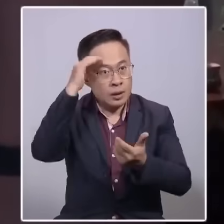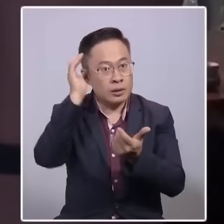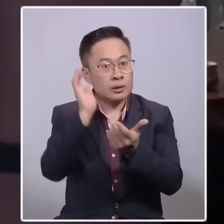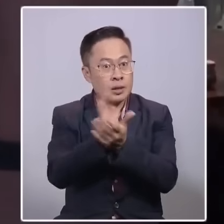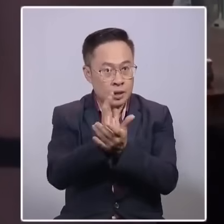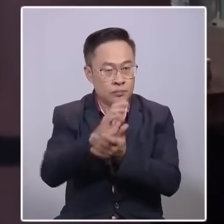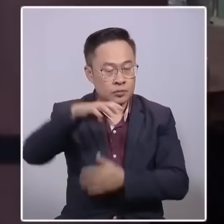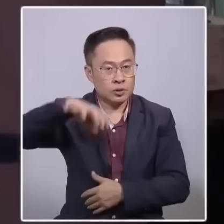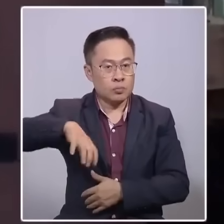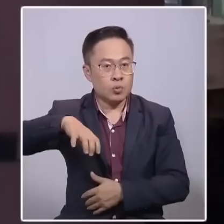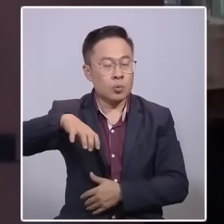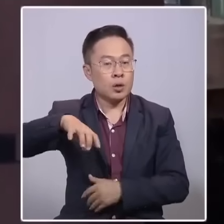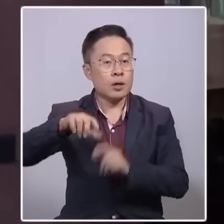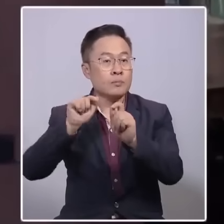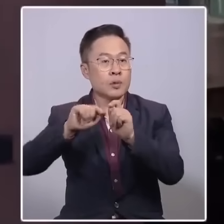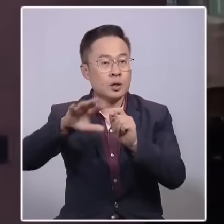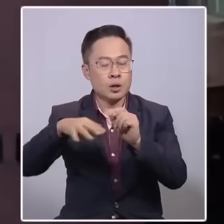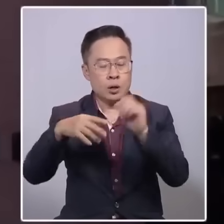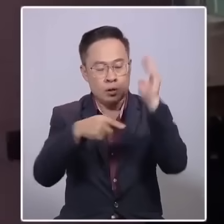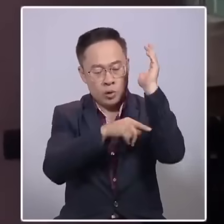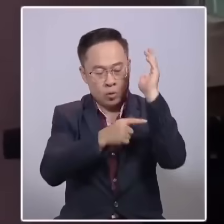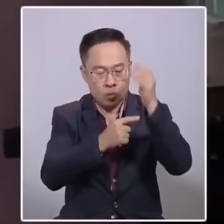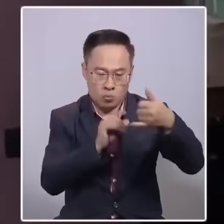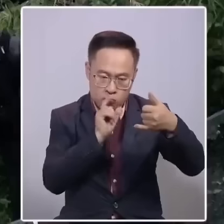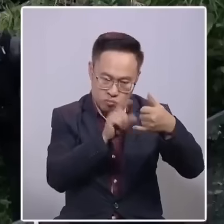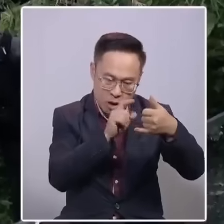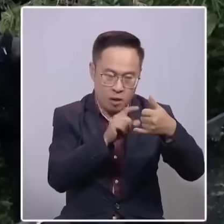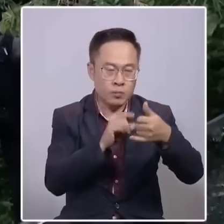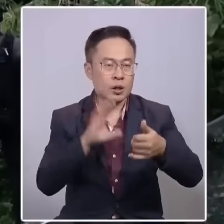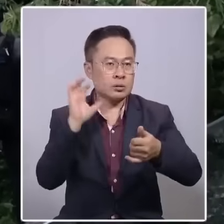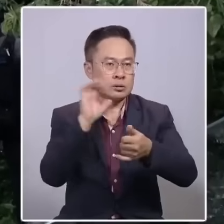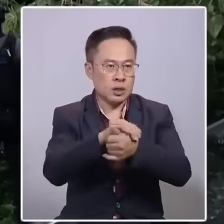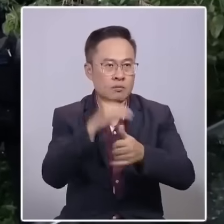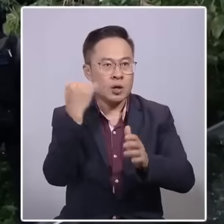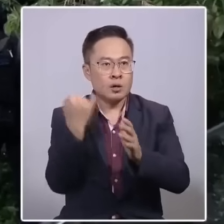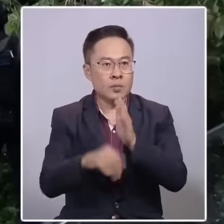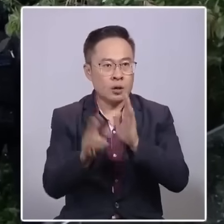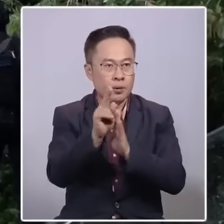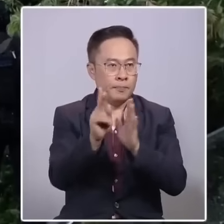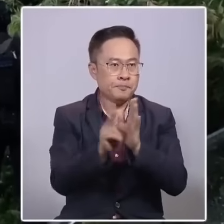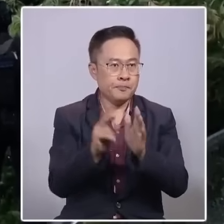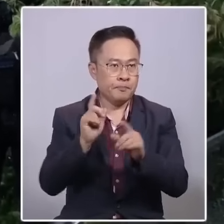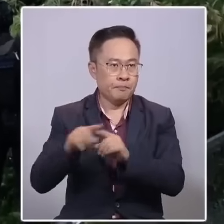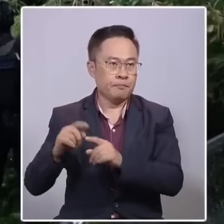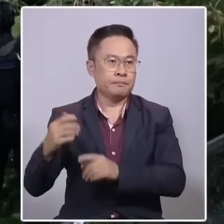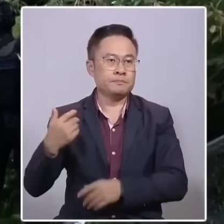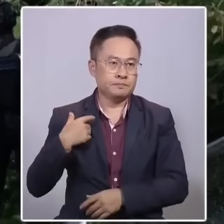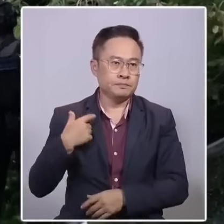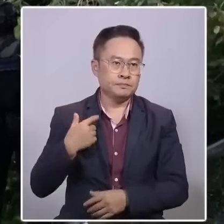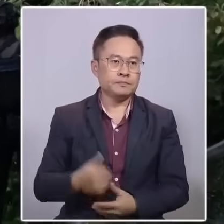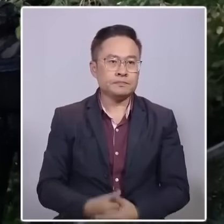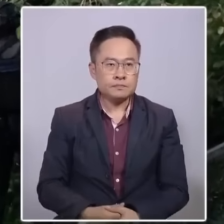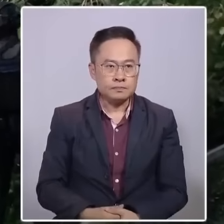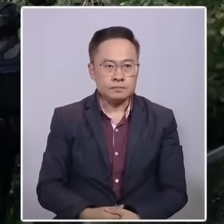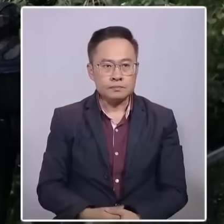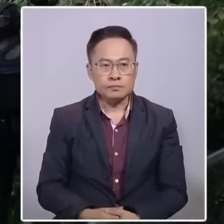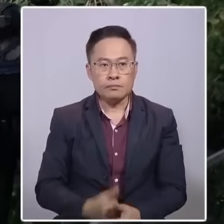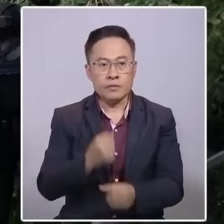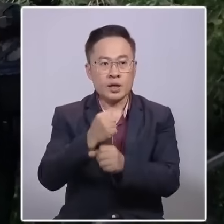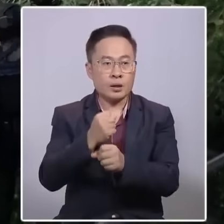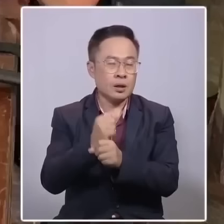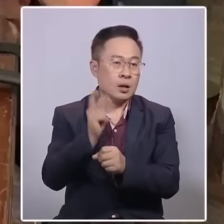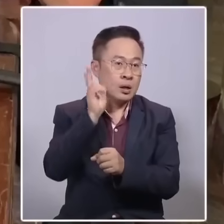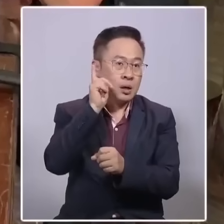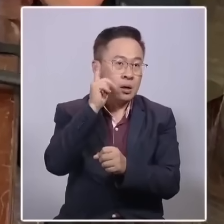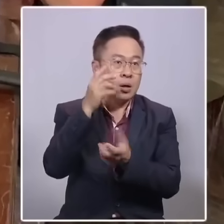พัทลุงแล้วเดี๋ยวจะมีการแจ้งข้อกล่าวหาเพิ่มเติมด้วยนะคะแล้วก็ดำเนินคดีในส่วนที่เกี่ยวข้องต่อไปค่ะอครับผู้สึข่าวรายงานเพิ่มเติมนะครับ